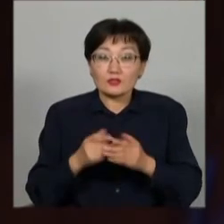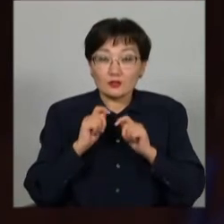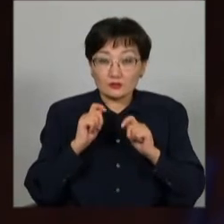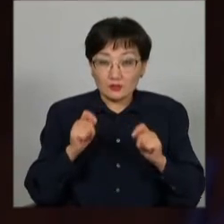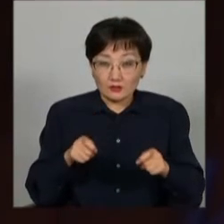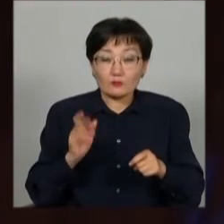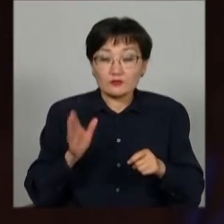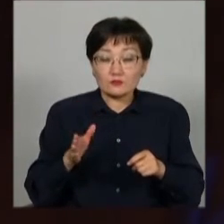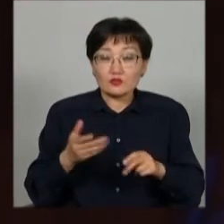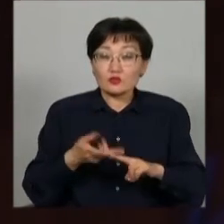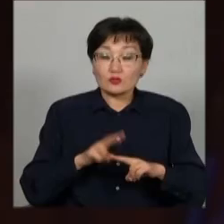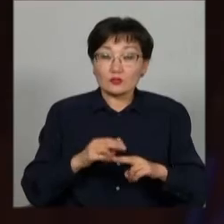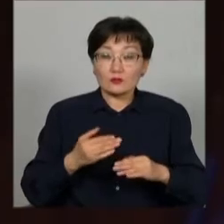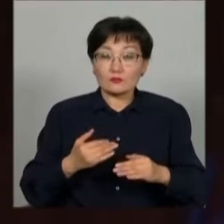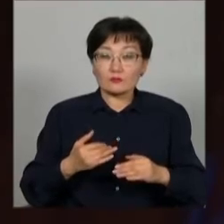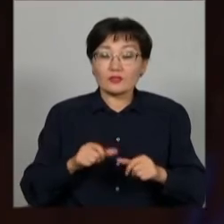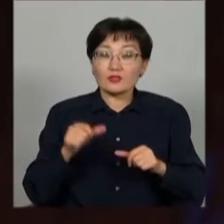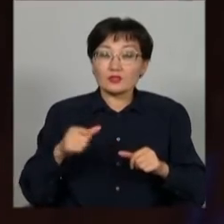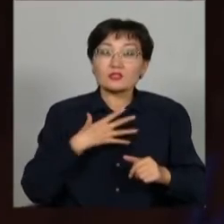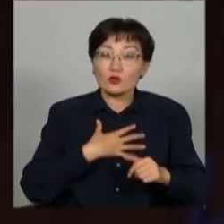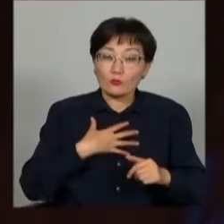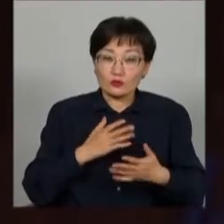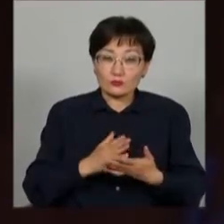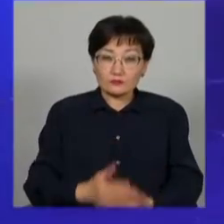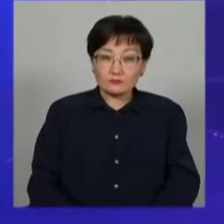күні, сондықтан да бір ерекше қобалжу бар.